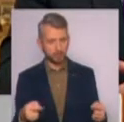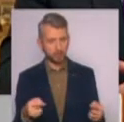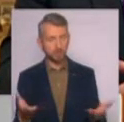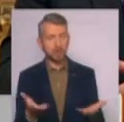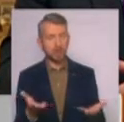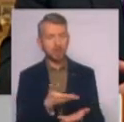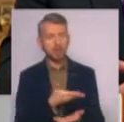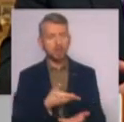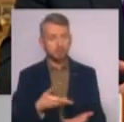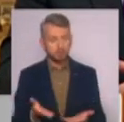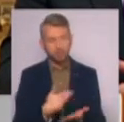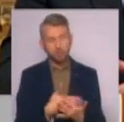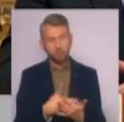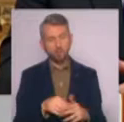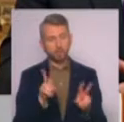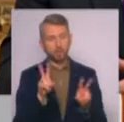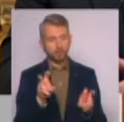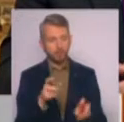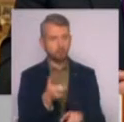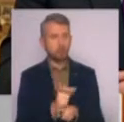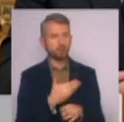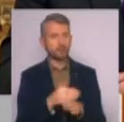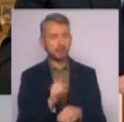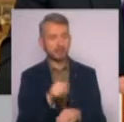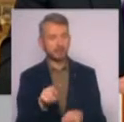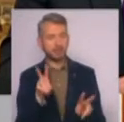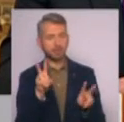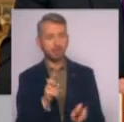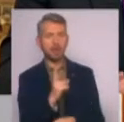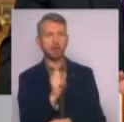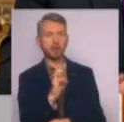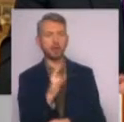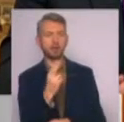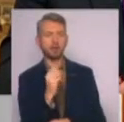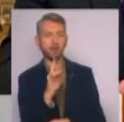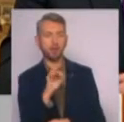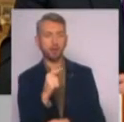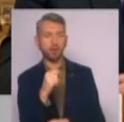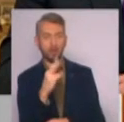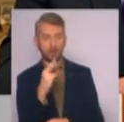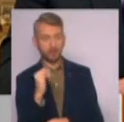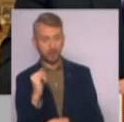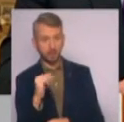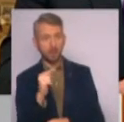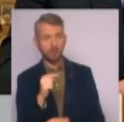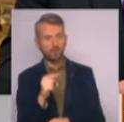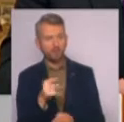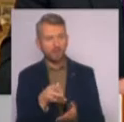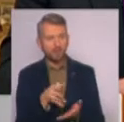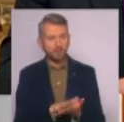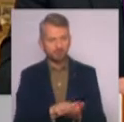ми умовно називаємо більшу частину з них канцерогенними. Вони осідають на слизовій